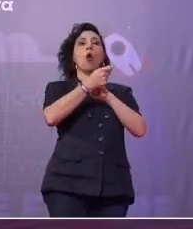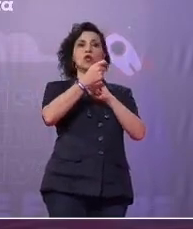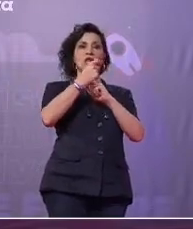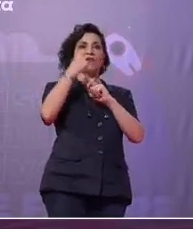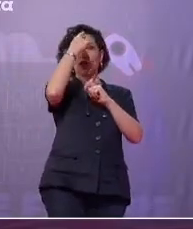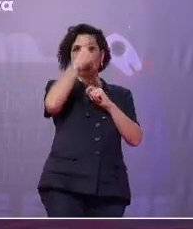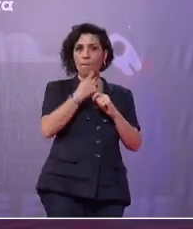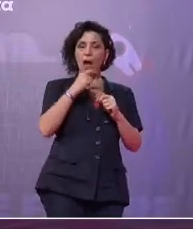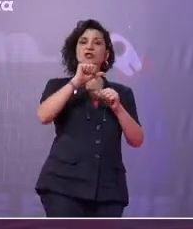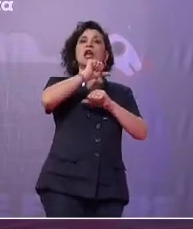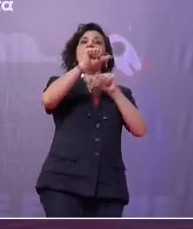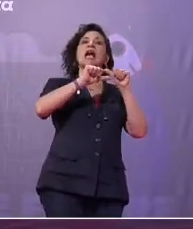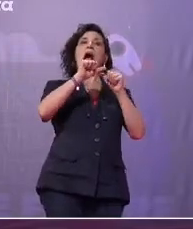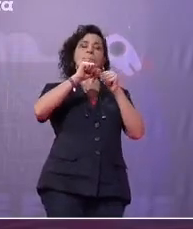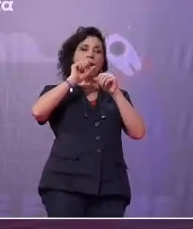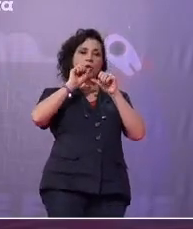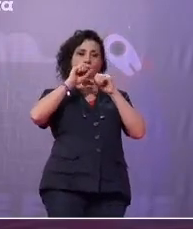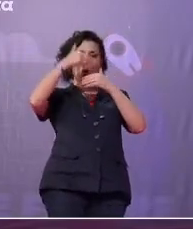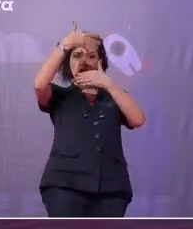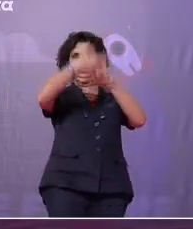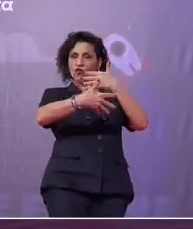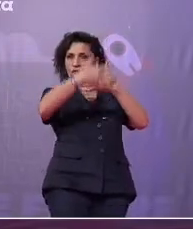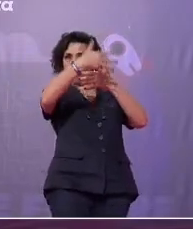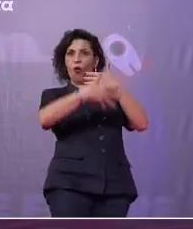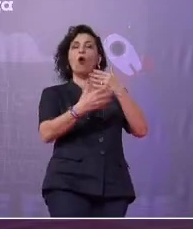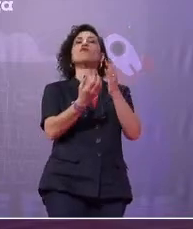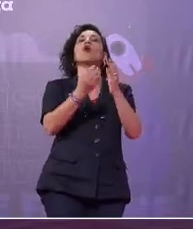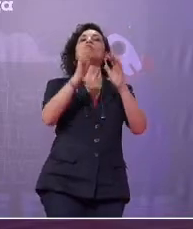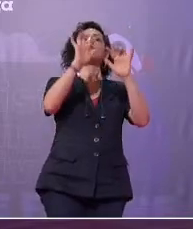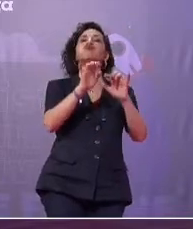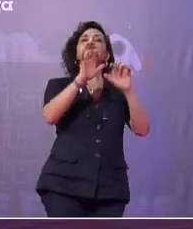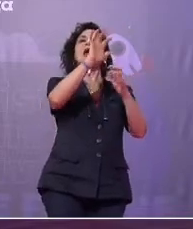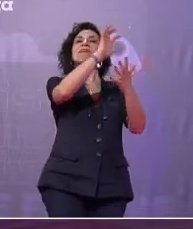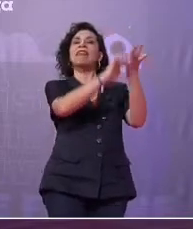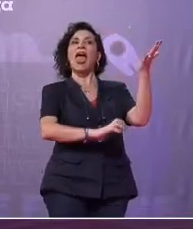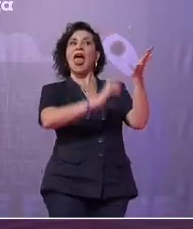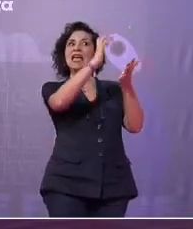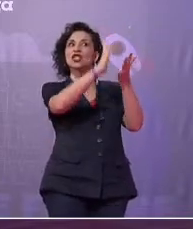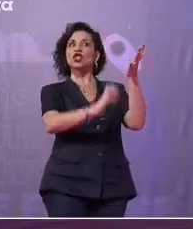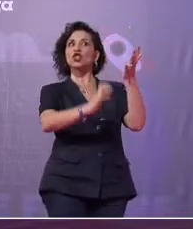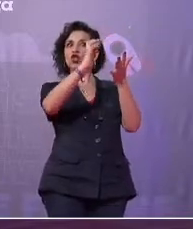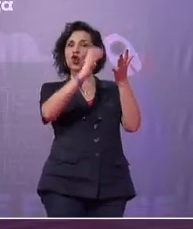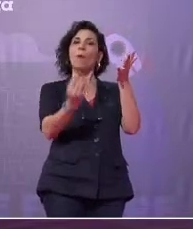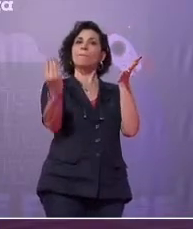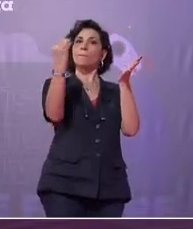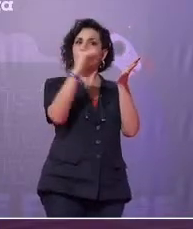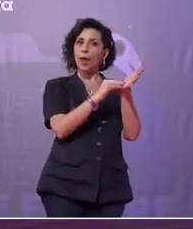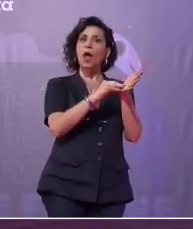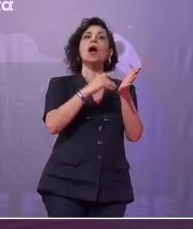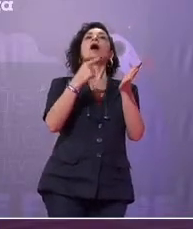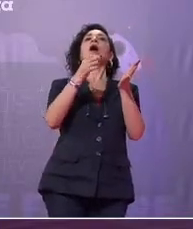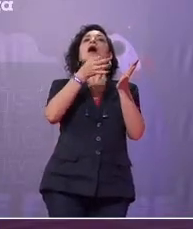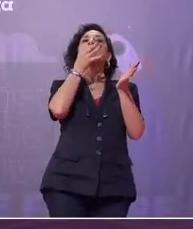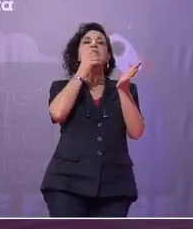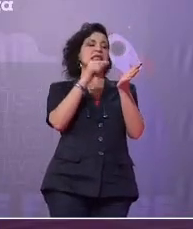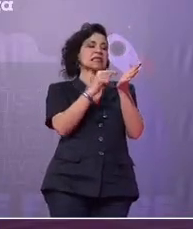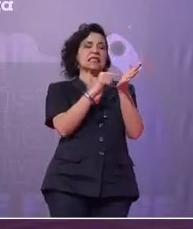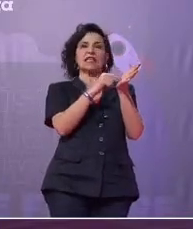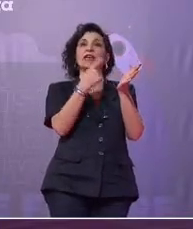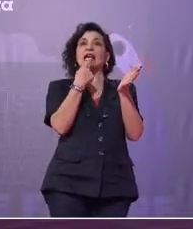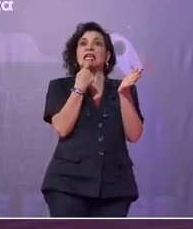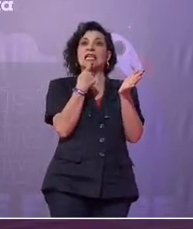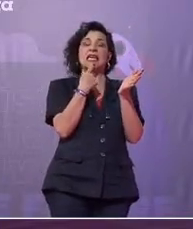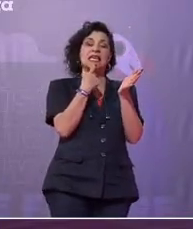producono testo per permettere più velocemente a chi fa advertising di raggiungere il target con i messaggi